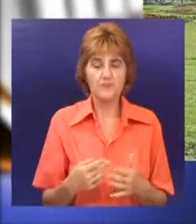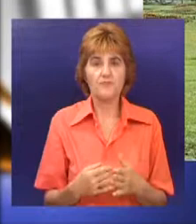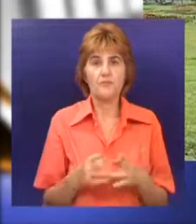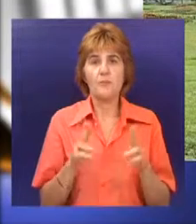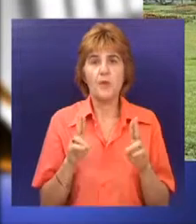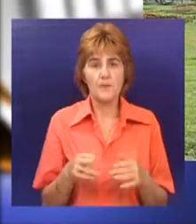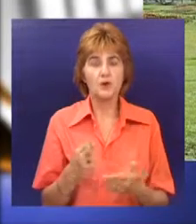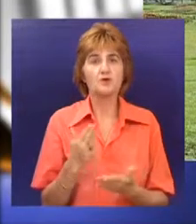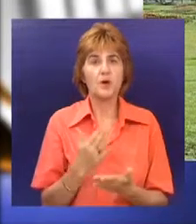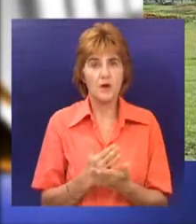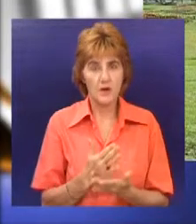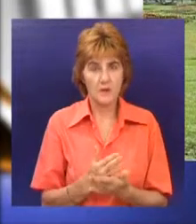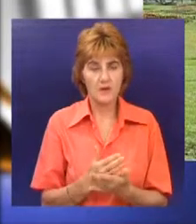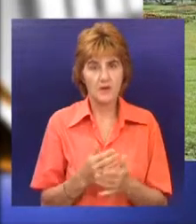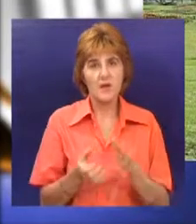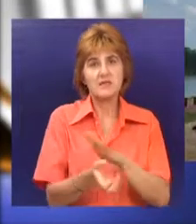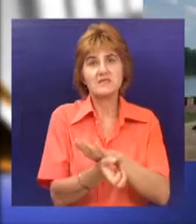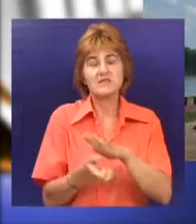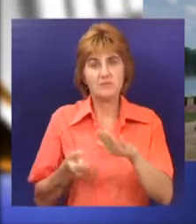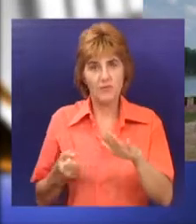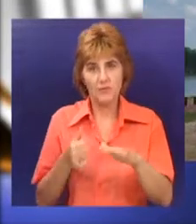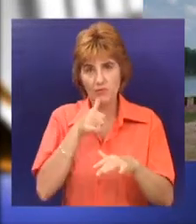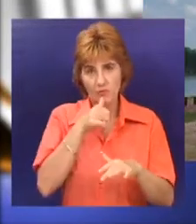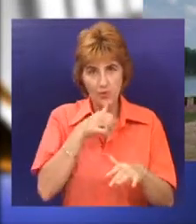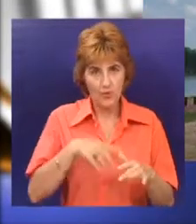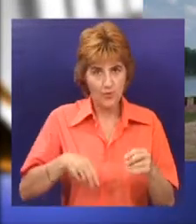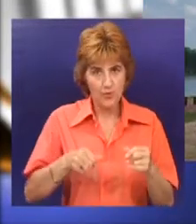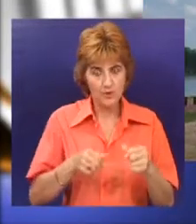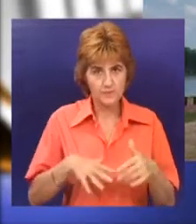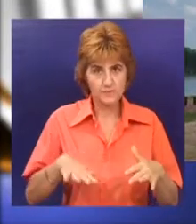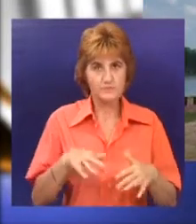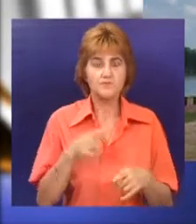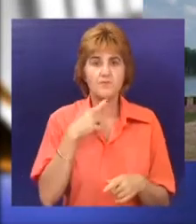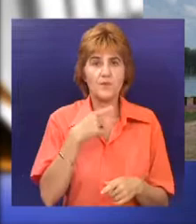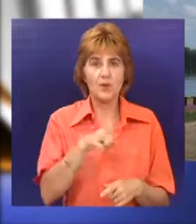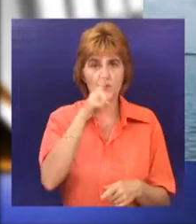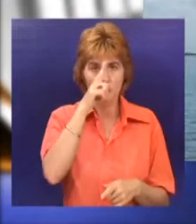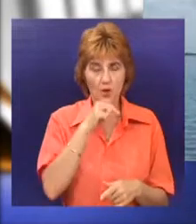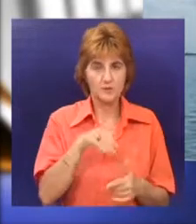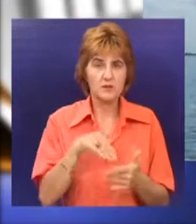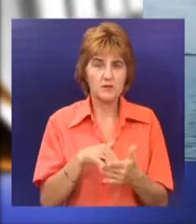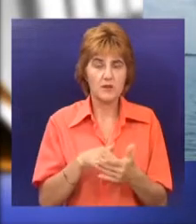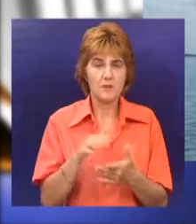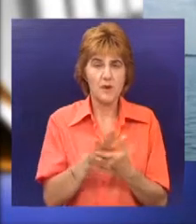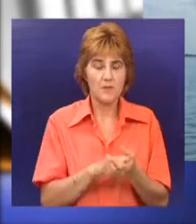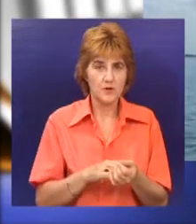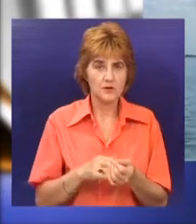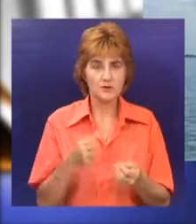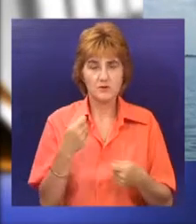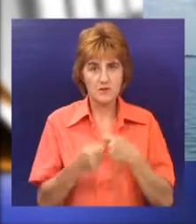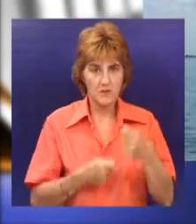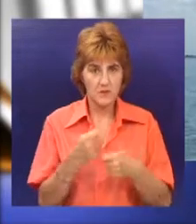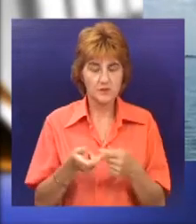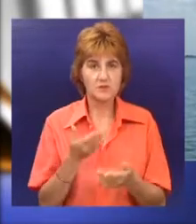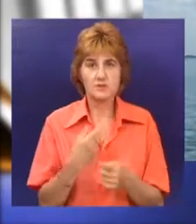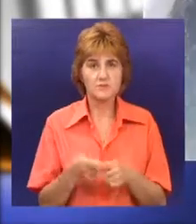može biti taj izmuljivanje. U lokalnoj samoupravi kažu da su preduzeli niz koraka kako bi se poboljšao kvalitet